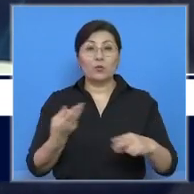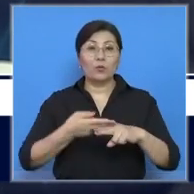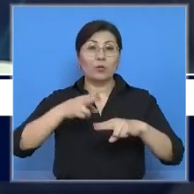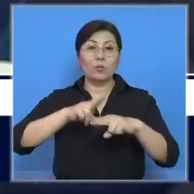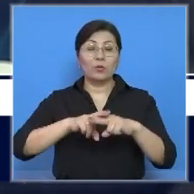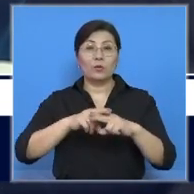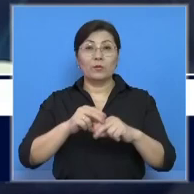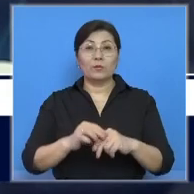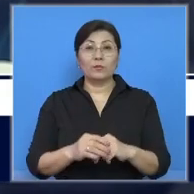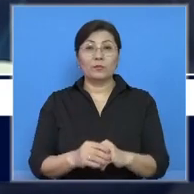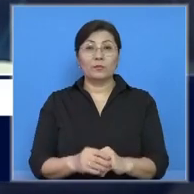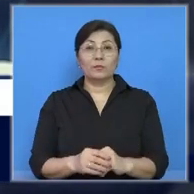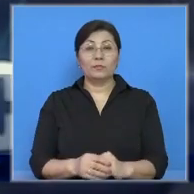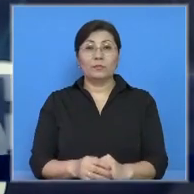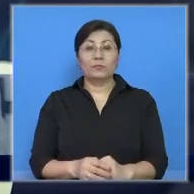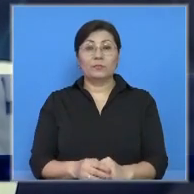Тойда